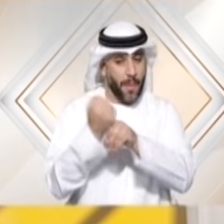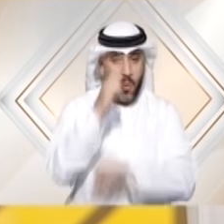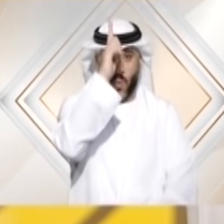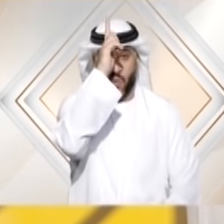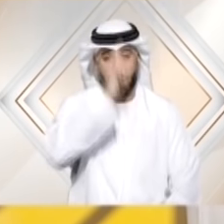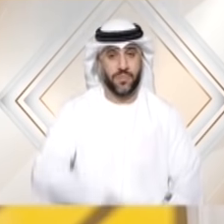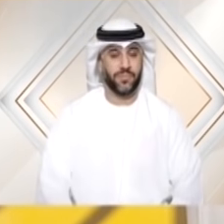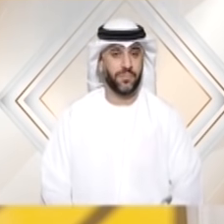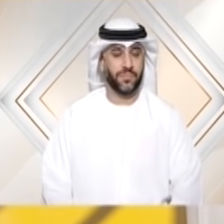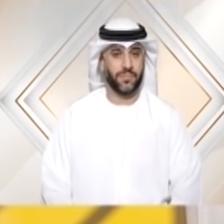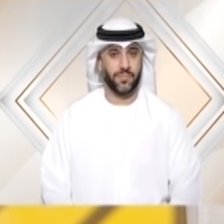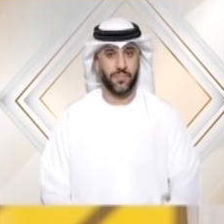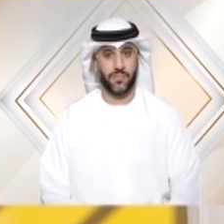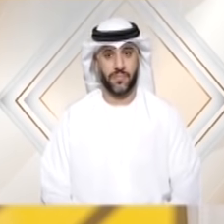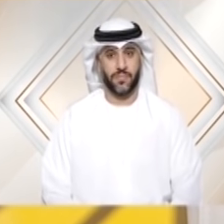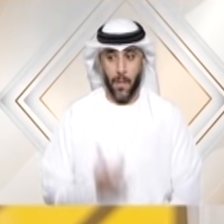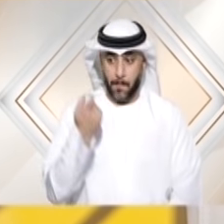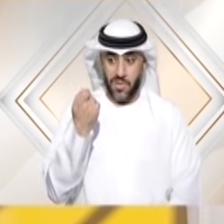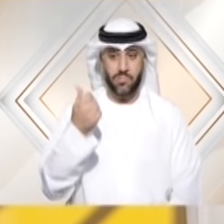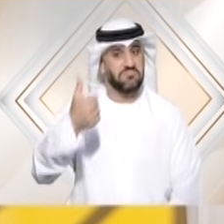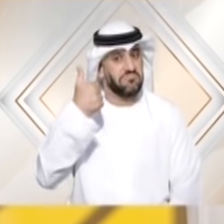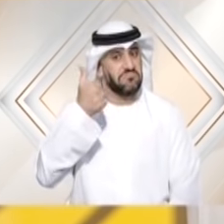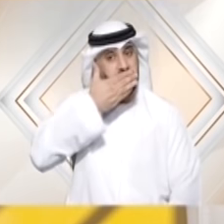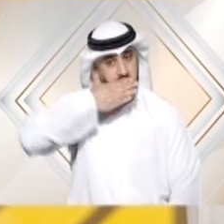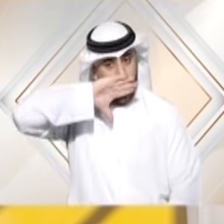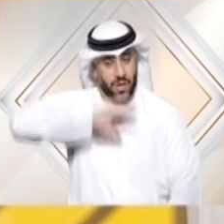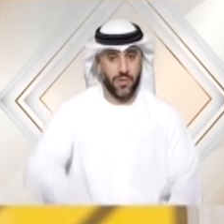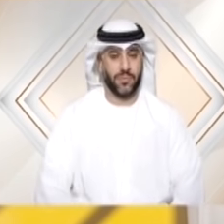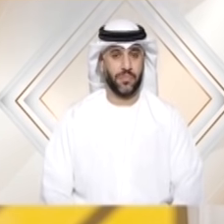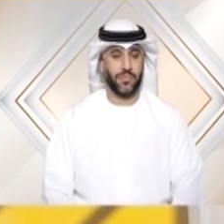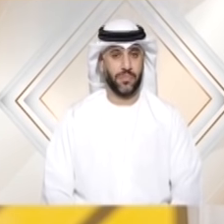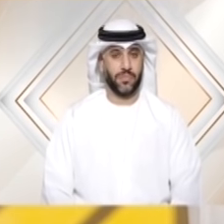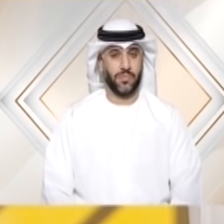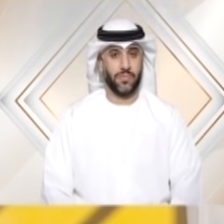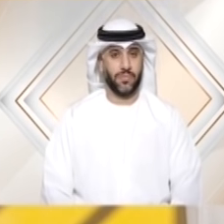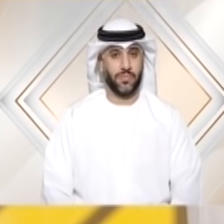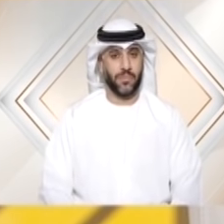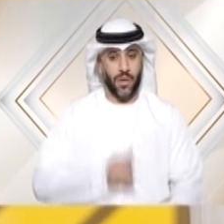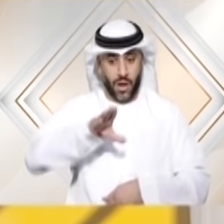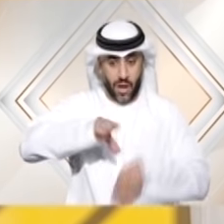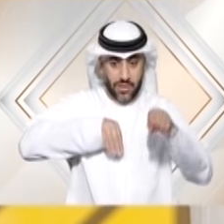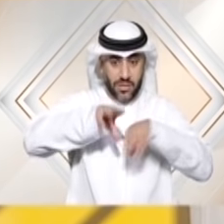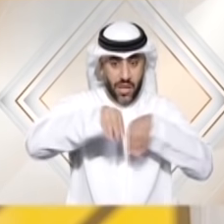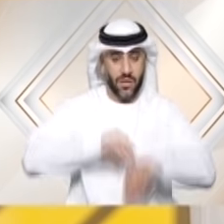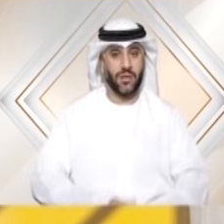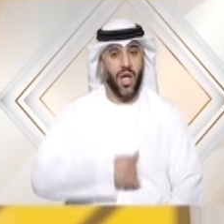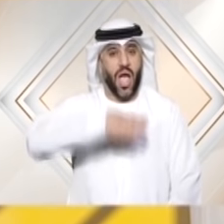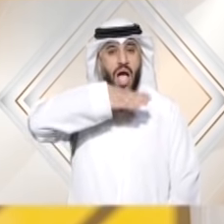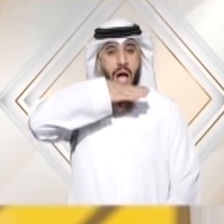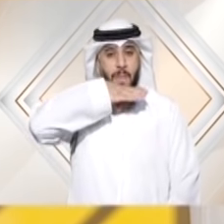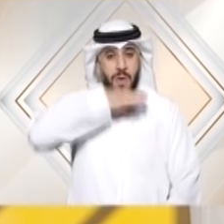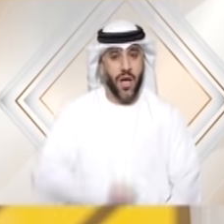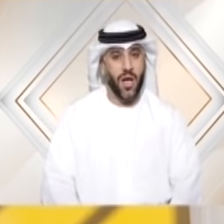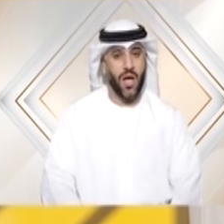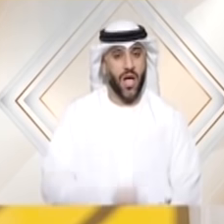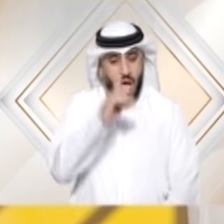فلما أنا كنت أشتغل بالأردن كان راتبي منيح كويس. هو أساس القصة إنه أنا والدي رجل الله